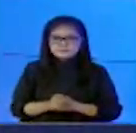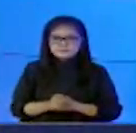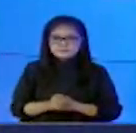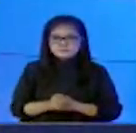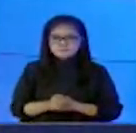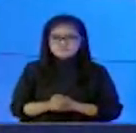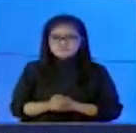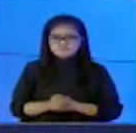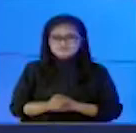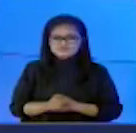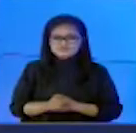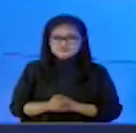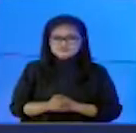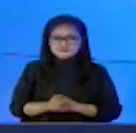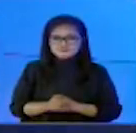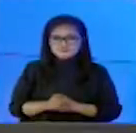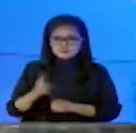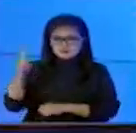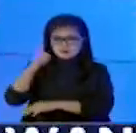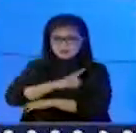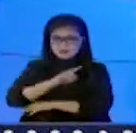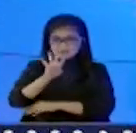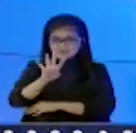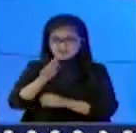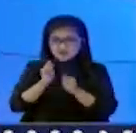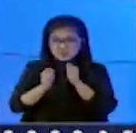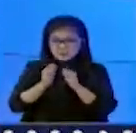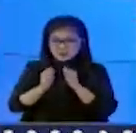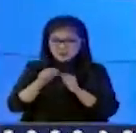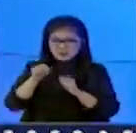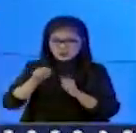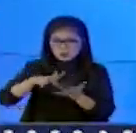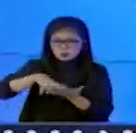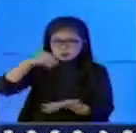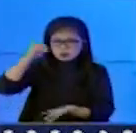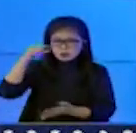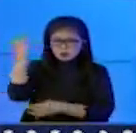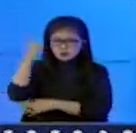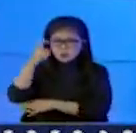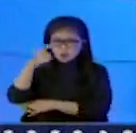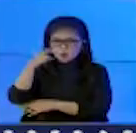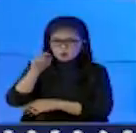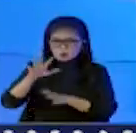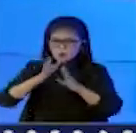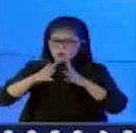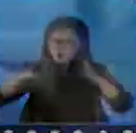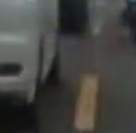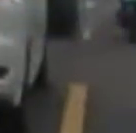Hai masuk hari keempat lebaran kawasan wisata Puncak Bogor cobalah Kian ramai dikunjungi wisatawan